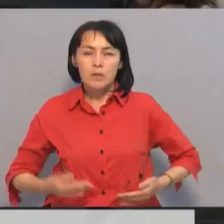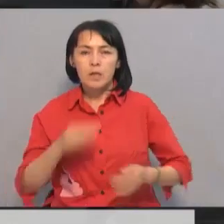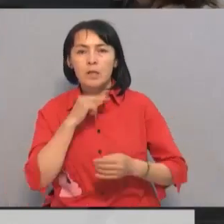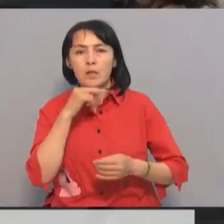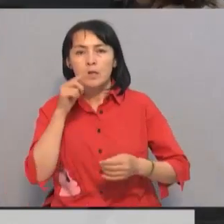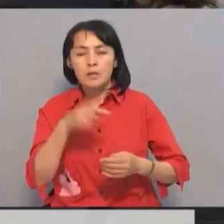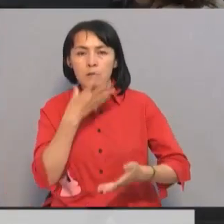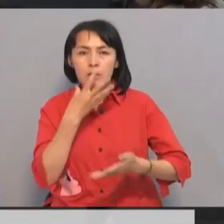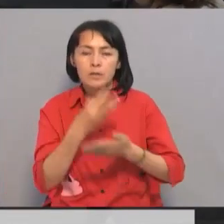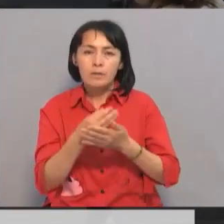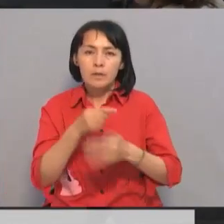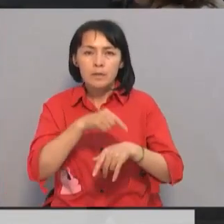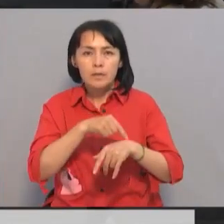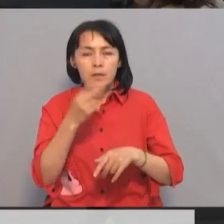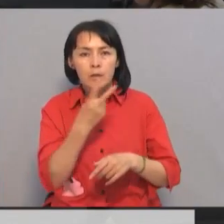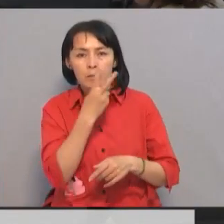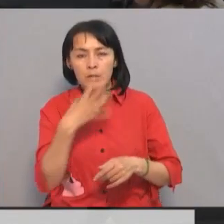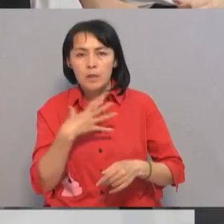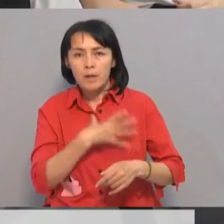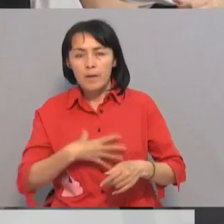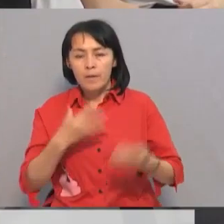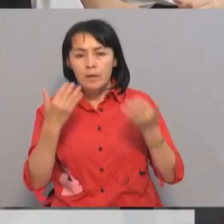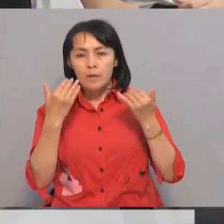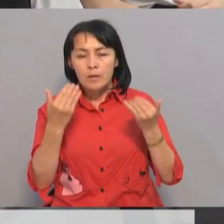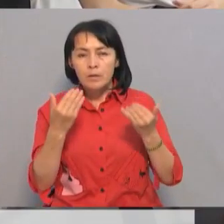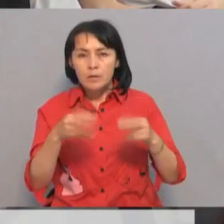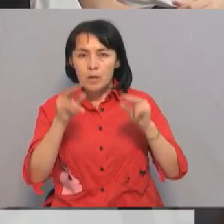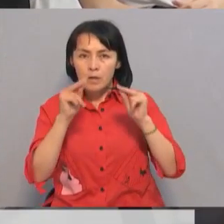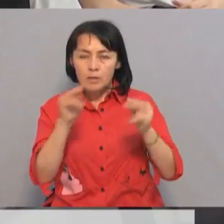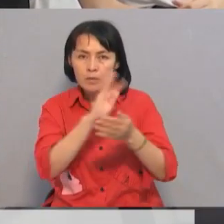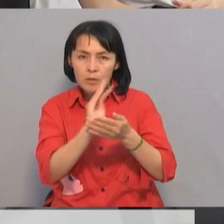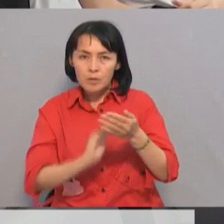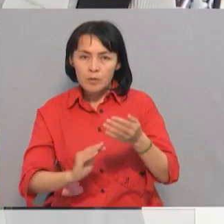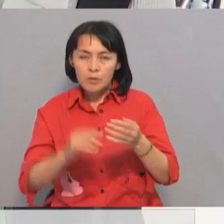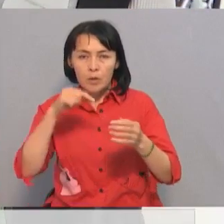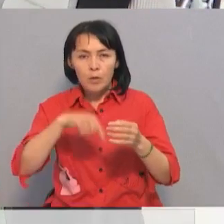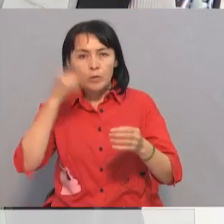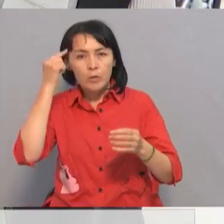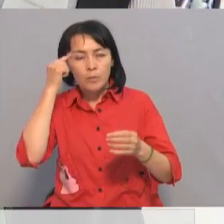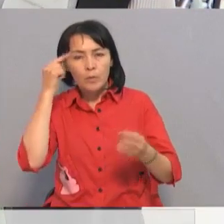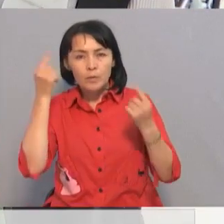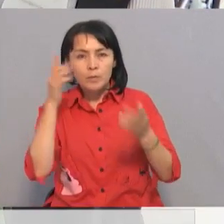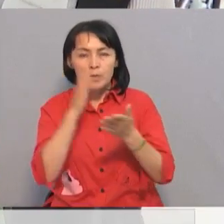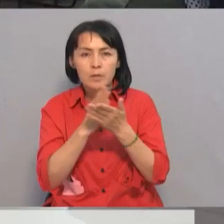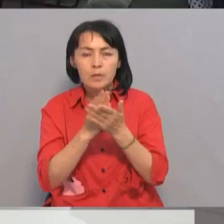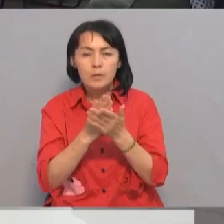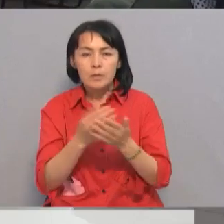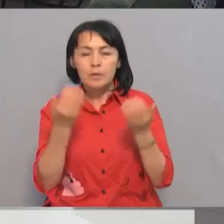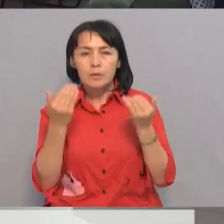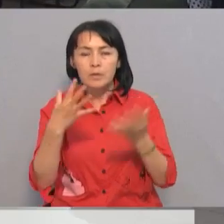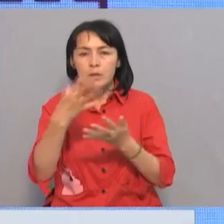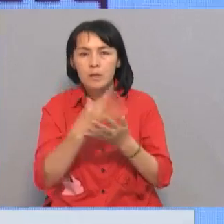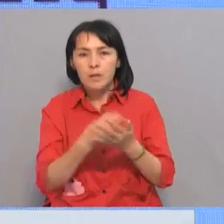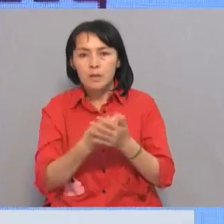наблюдения, включая свои ощущения, взгляды, эмоции. Его бесхитростные по сюжету, но глубокие по смыслу произведения сразу же